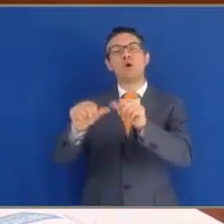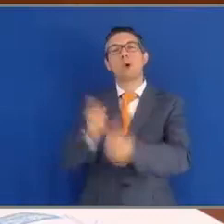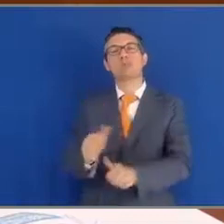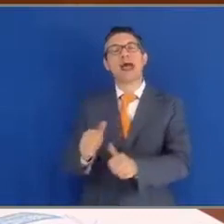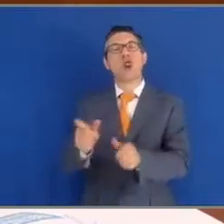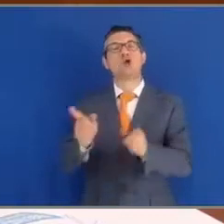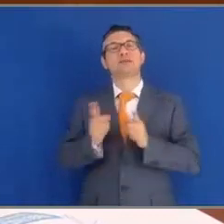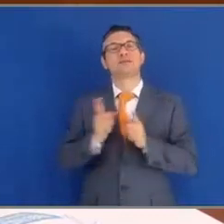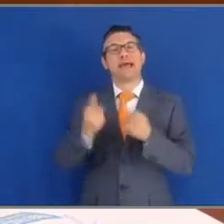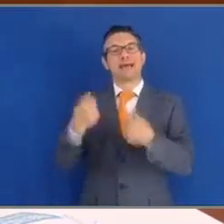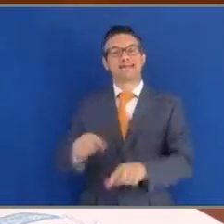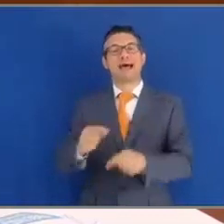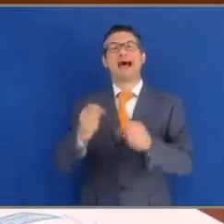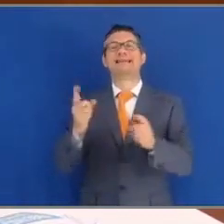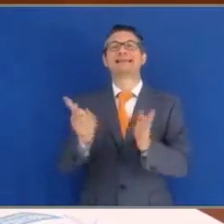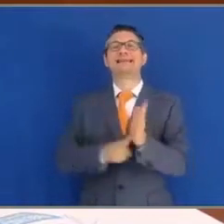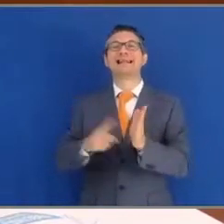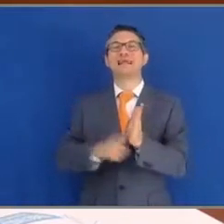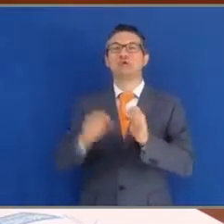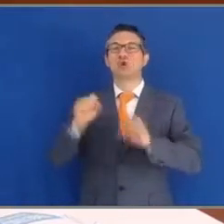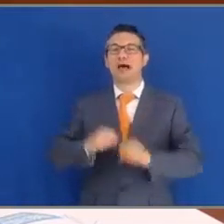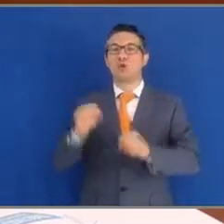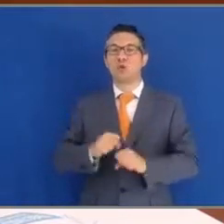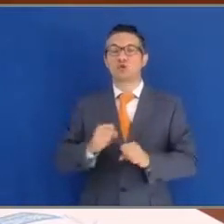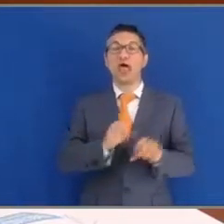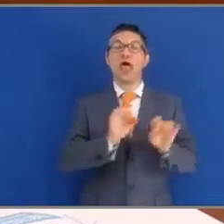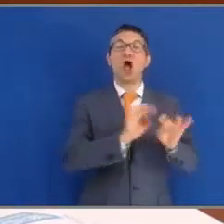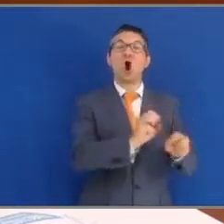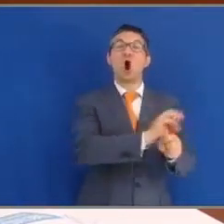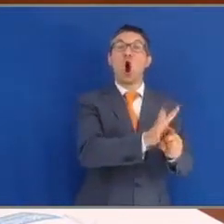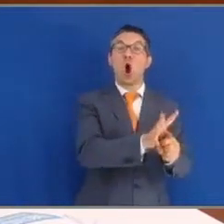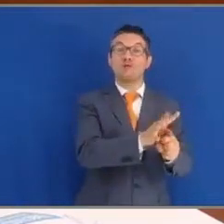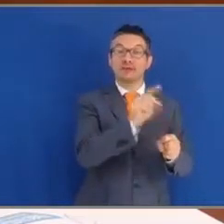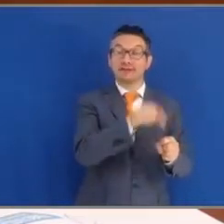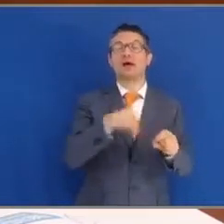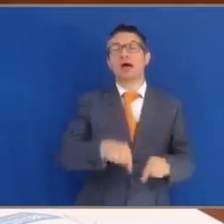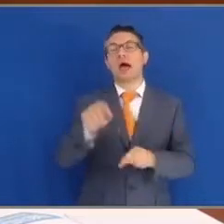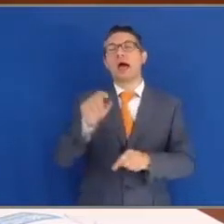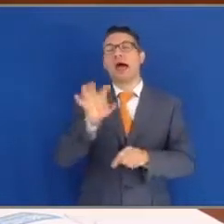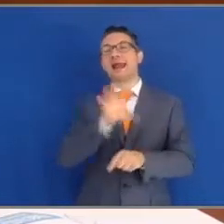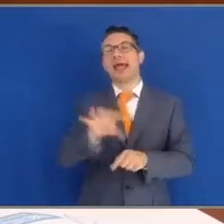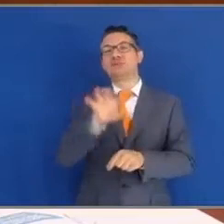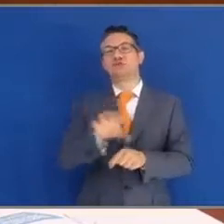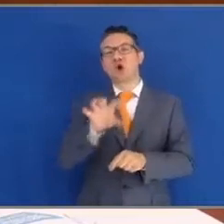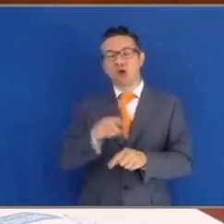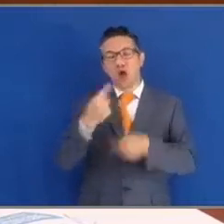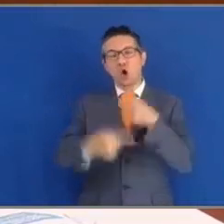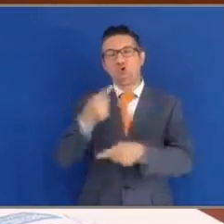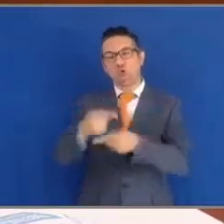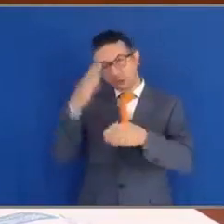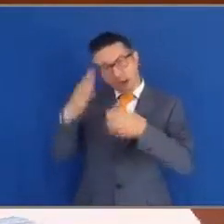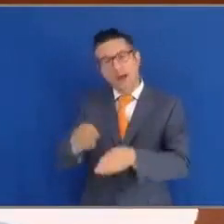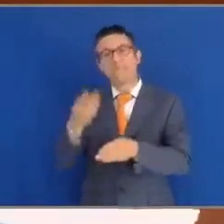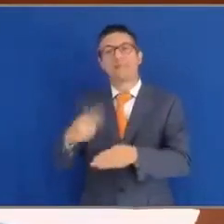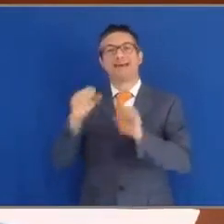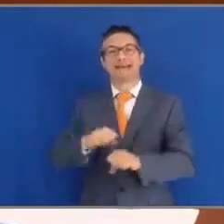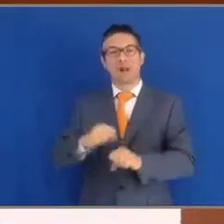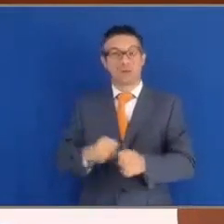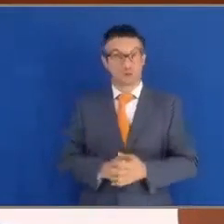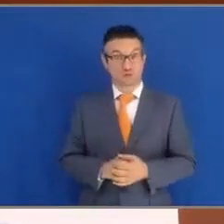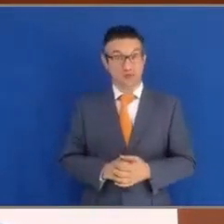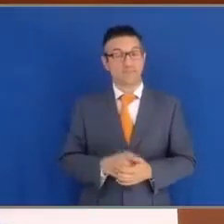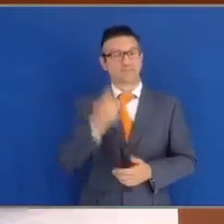il Covid nella nostra regione. I punti di intervento e la quantità lo avete ascoltata, io ne